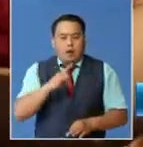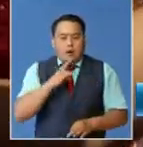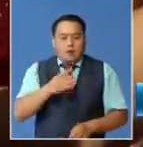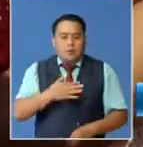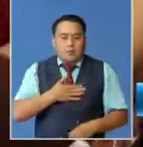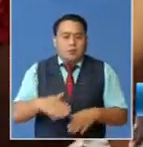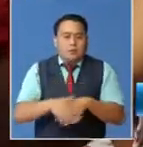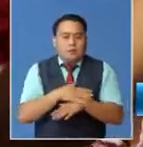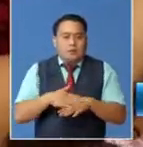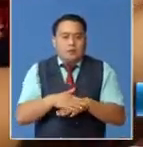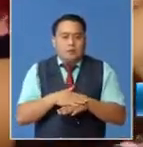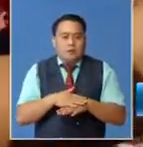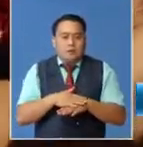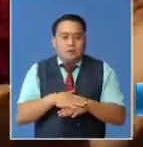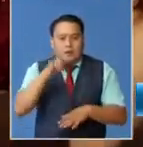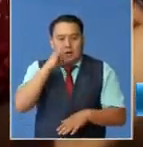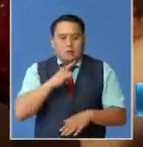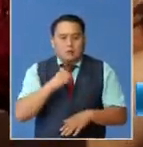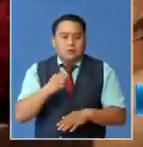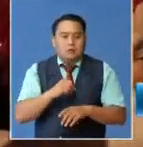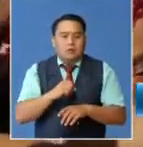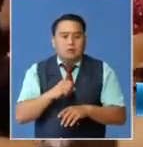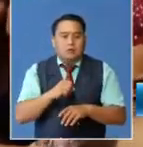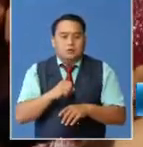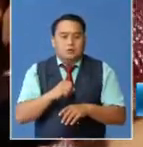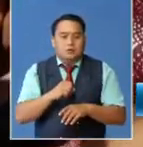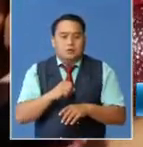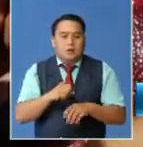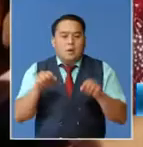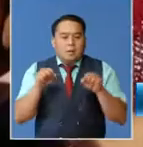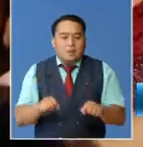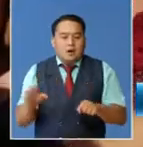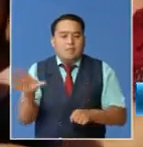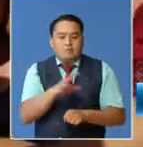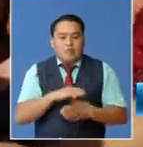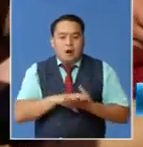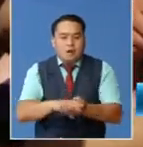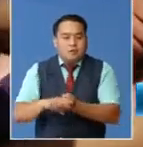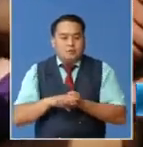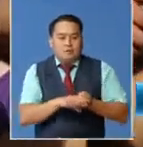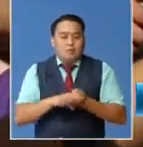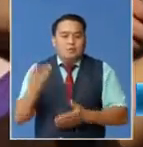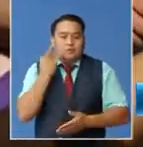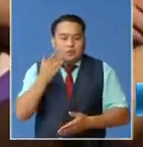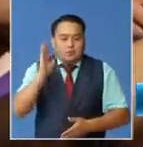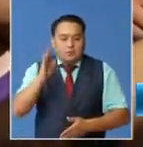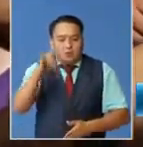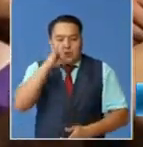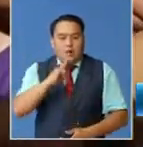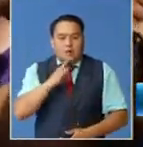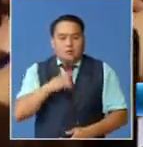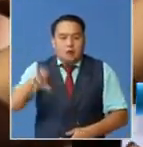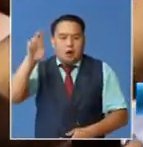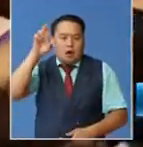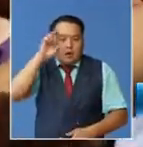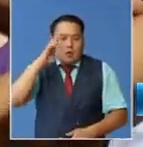Менің елім өте, Қазақстан жасасын, менің осындай бірліктеріңіз тұрғанда, қаймағы пысылмаған берекелеріңіз тұрғанда, қазақ